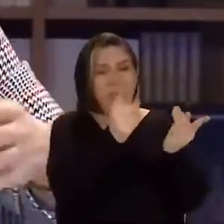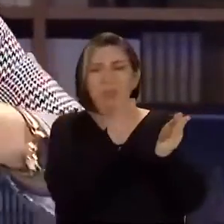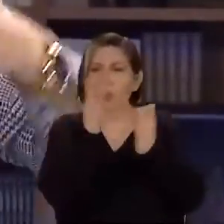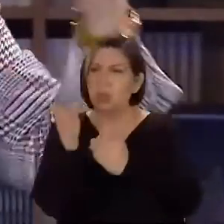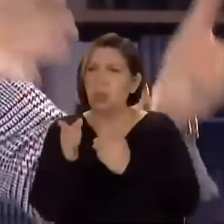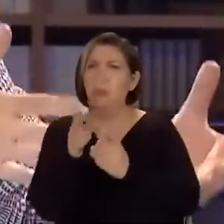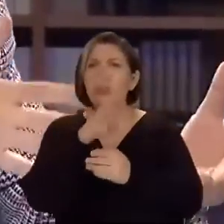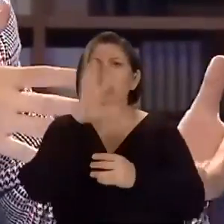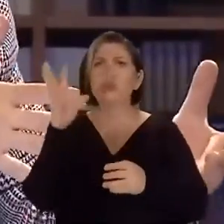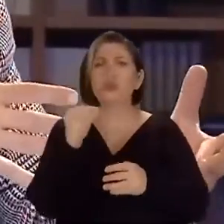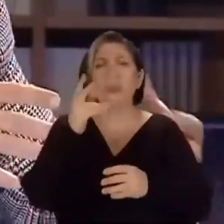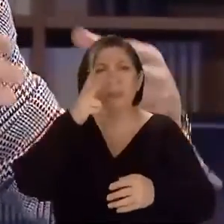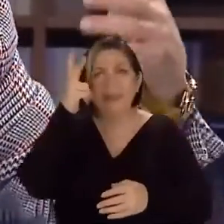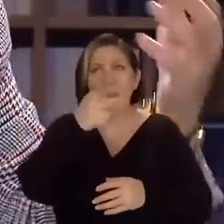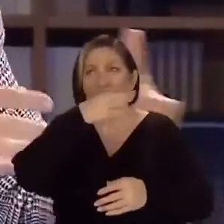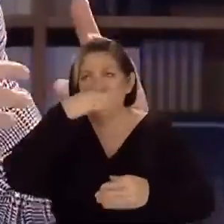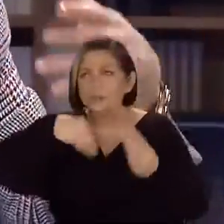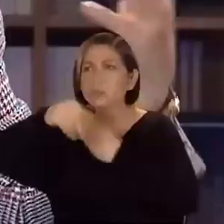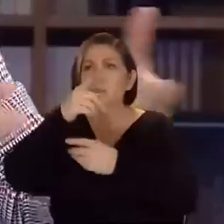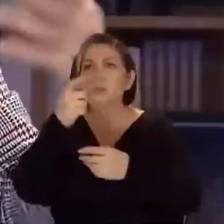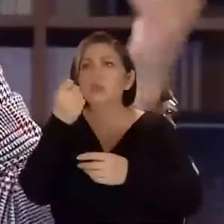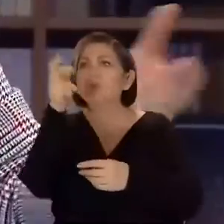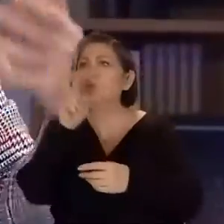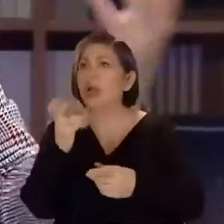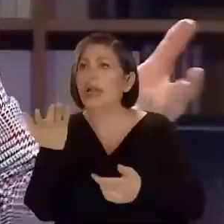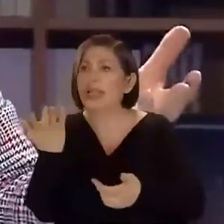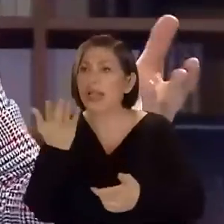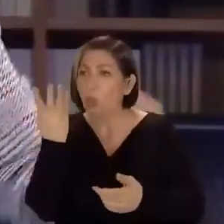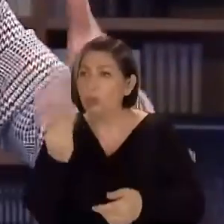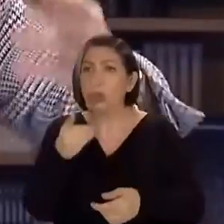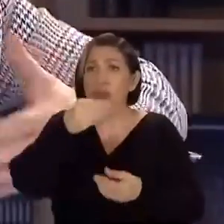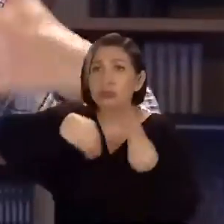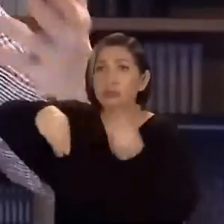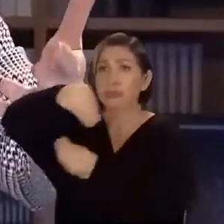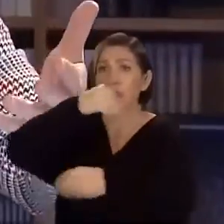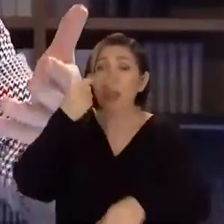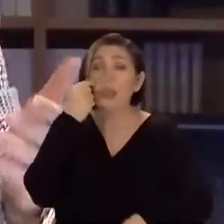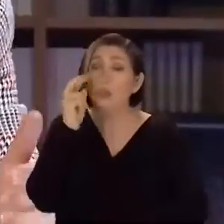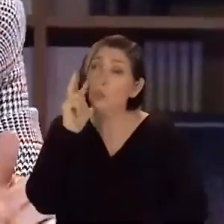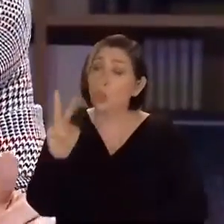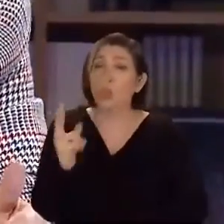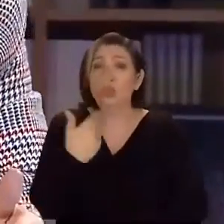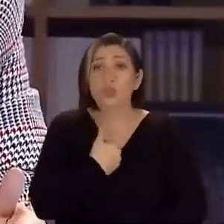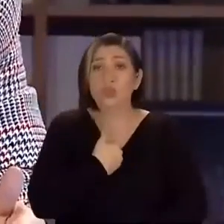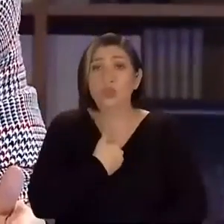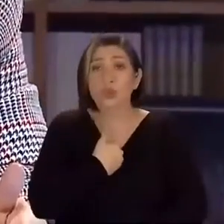yandan bütün gayrimeşru işlerde ne kadar doları dolaştığını bir de gözümüze sokuyor.